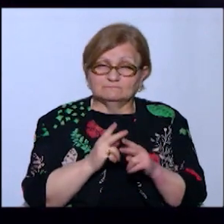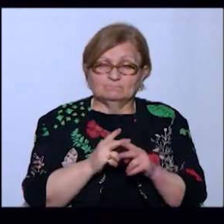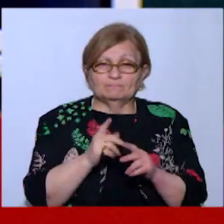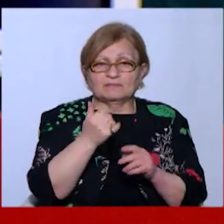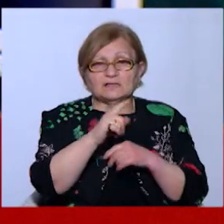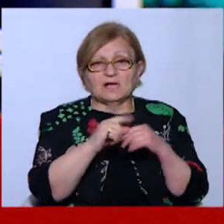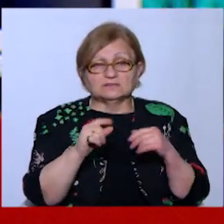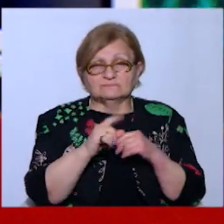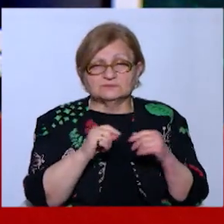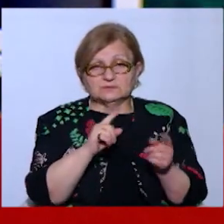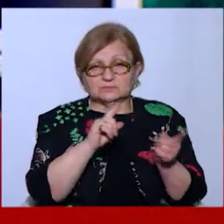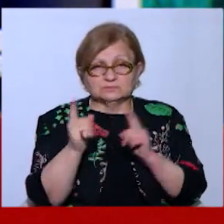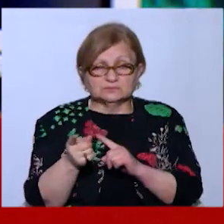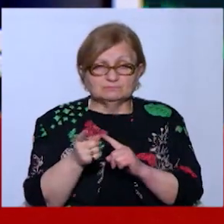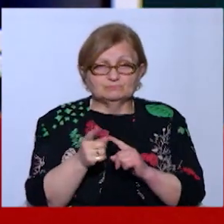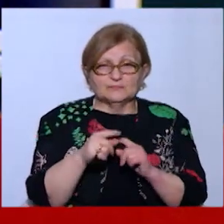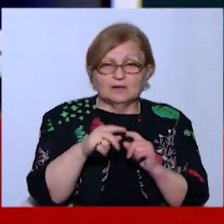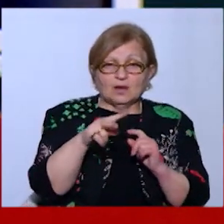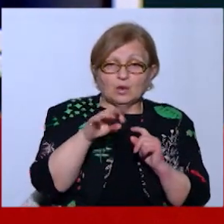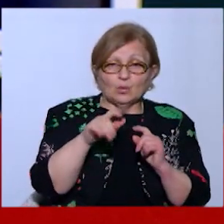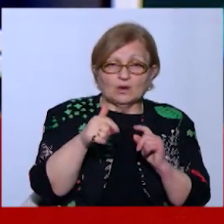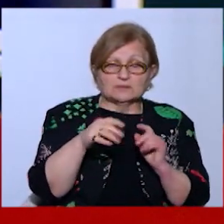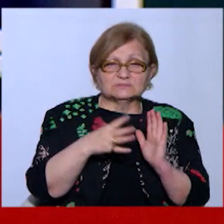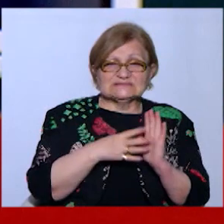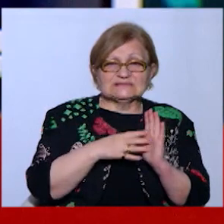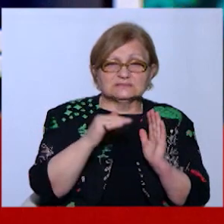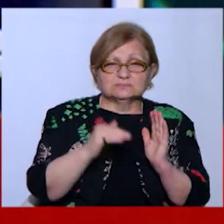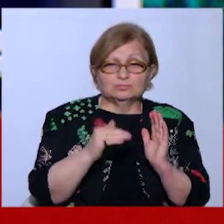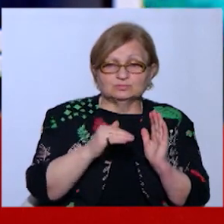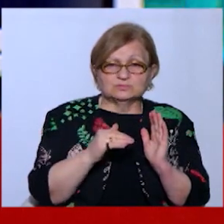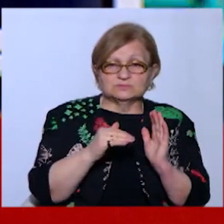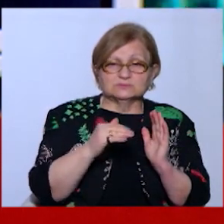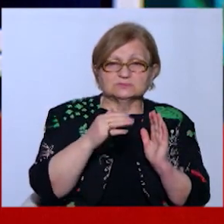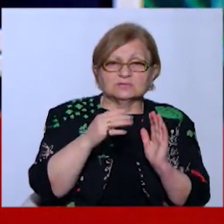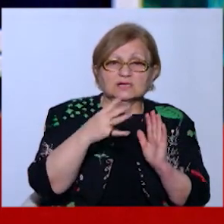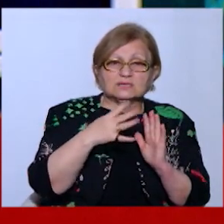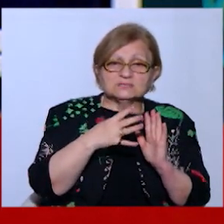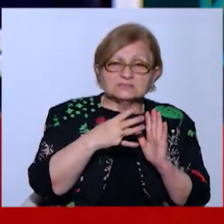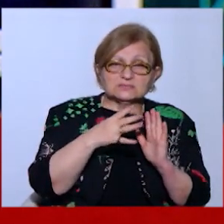ასე. ლოგარითმი 9-ის ფუძით 3x კვადრატიდან უდრის